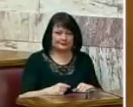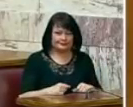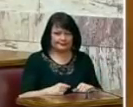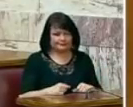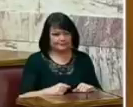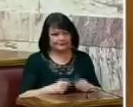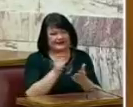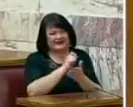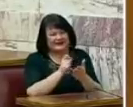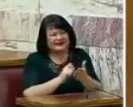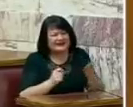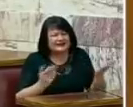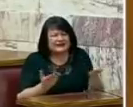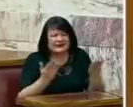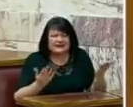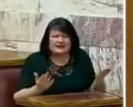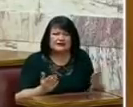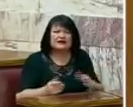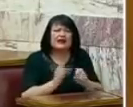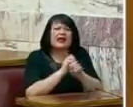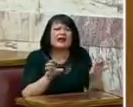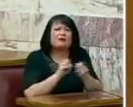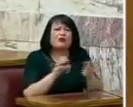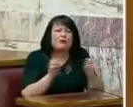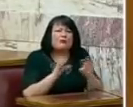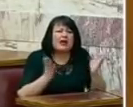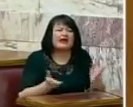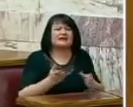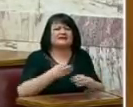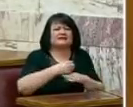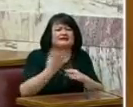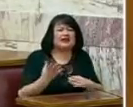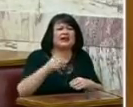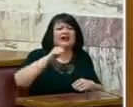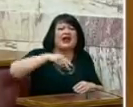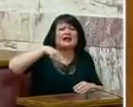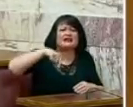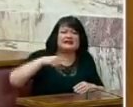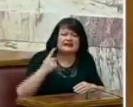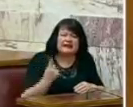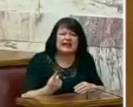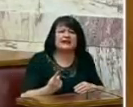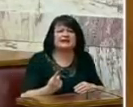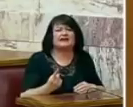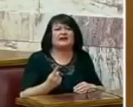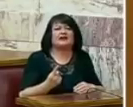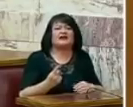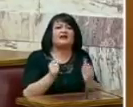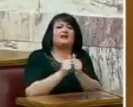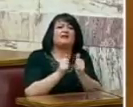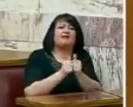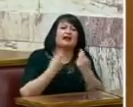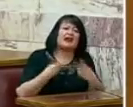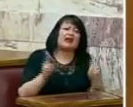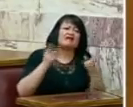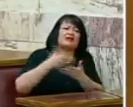Star. Τι εκπομπές ο Αντένα. Τι ο φιλελεύθερος